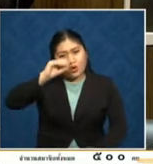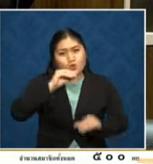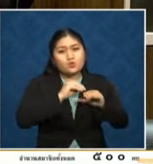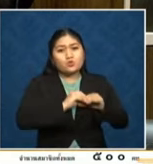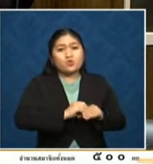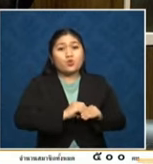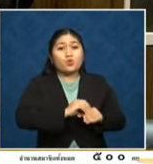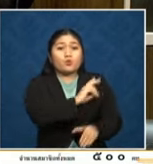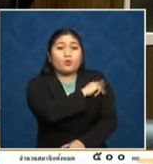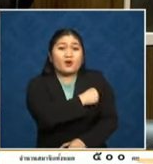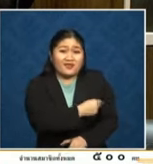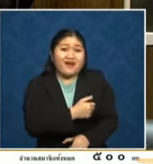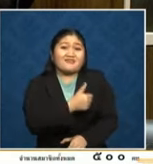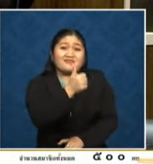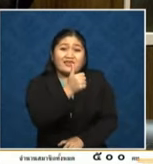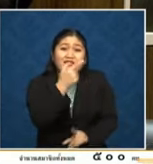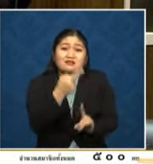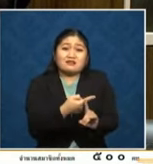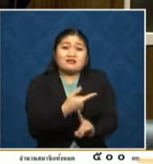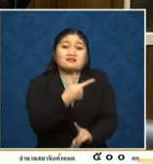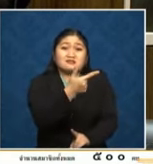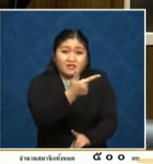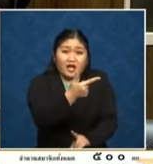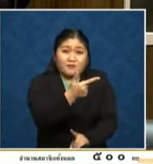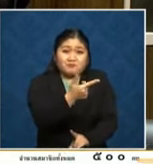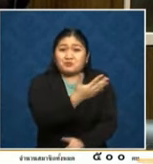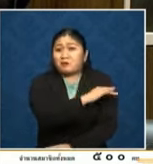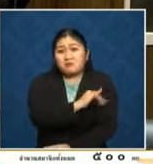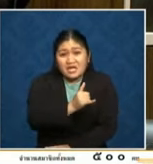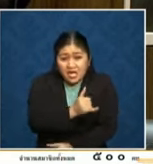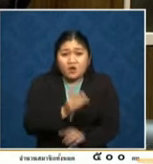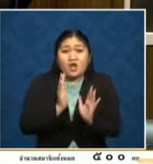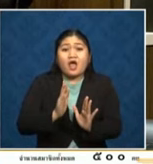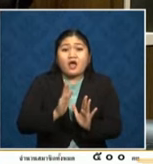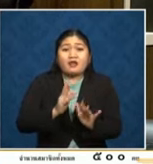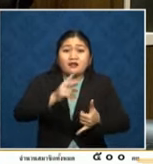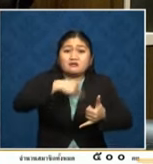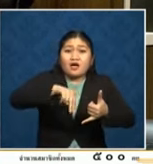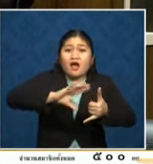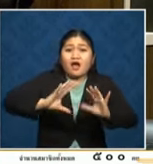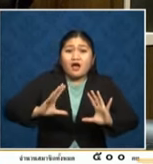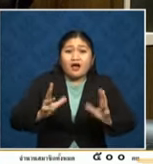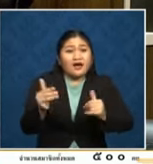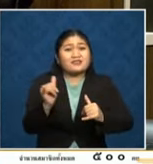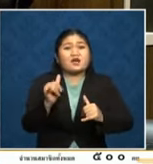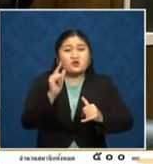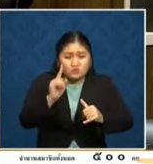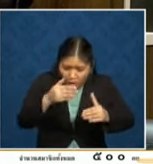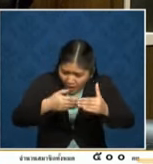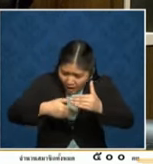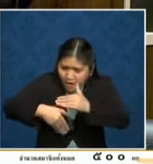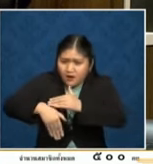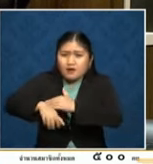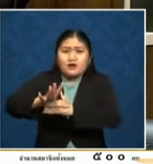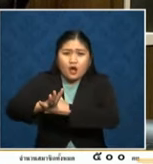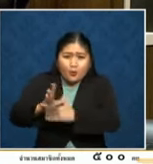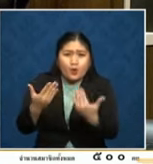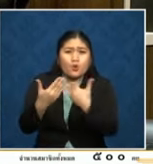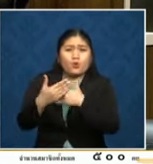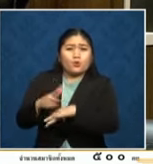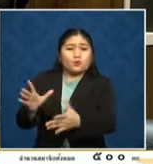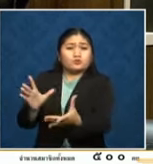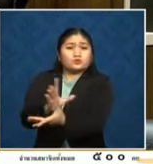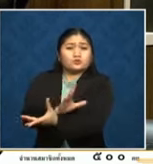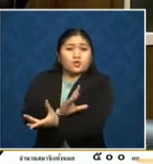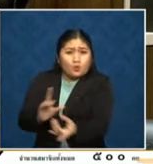แค่3เดือนท่านประธานครับบางรายรักษายังไม่หายเลยโรงพยาบาลต้องผลักออกจากโรงพยาบาลมาอยู่ข้างนอกสังคมม